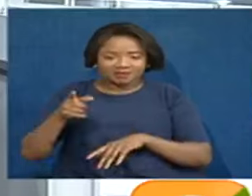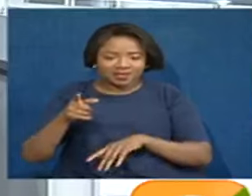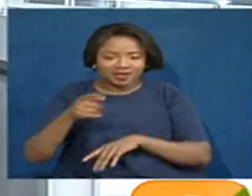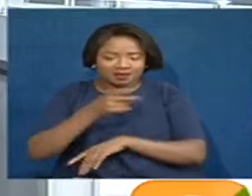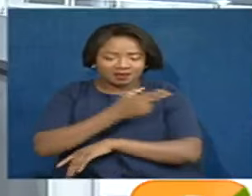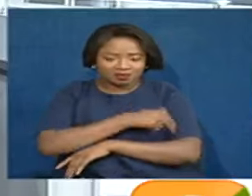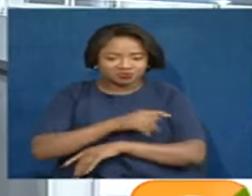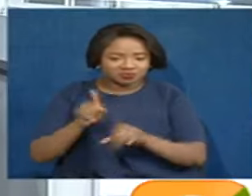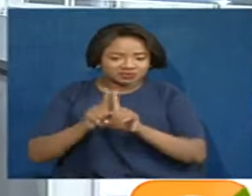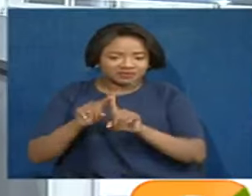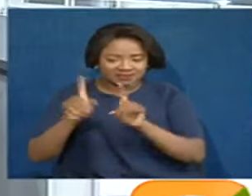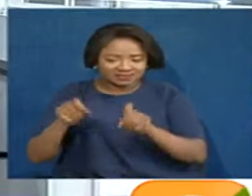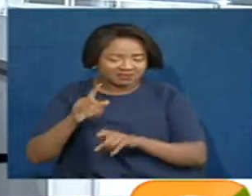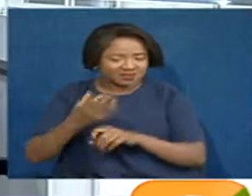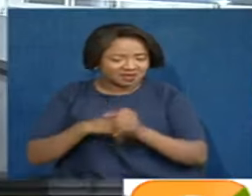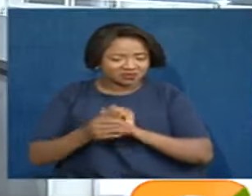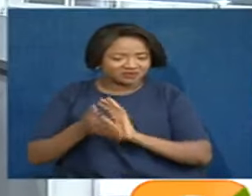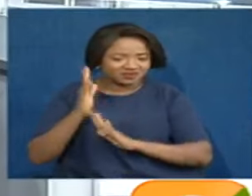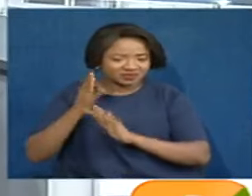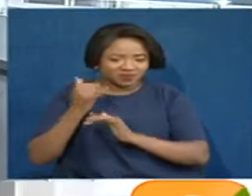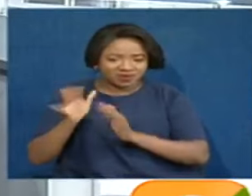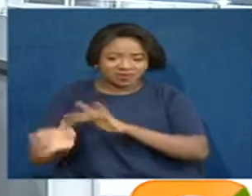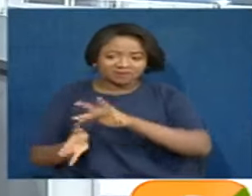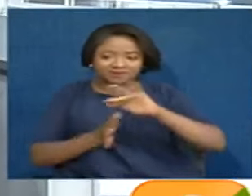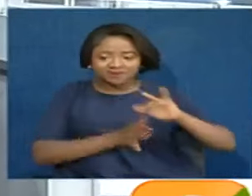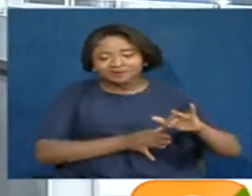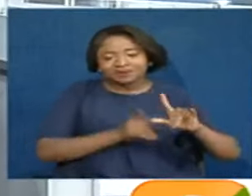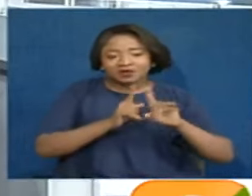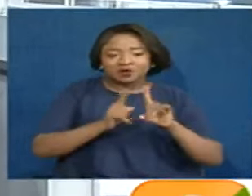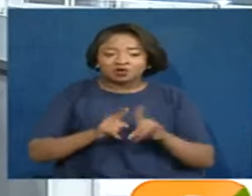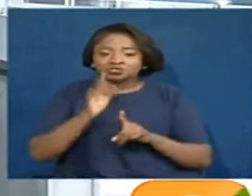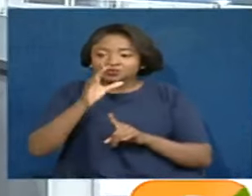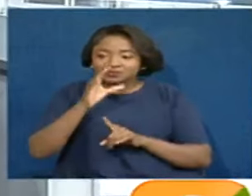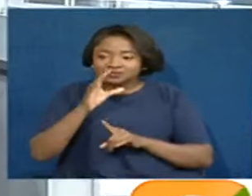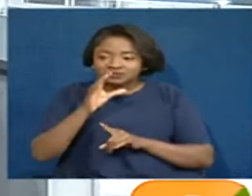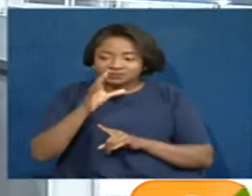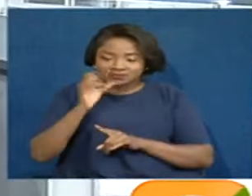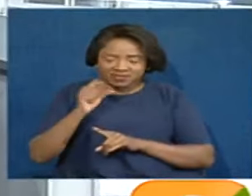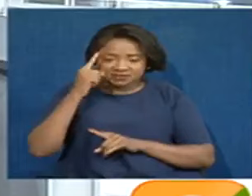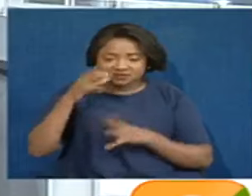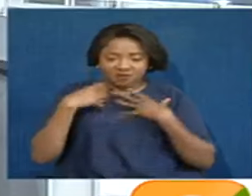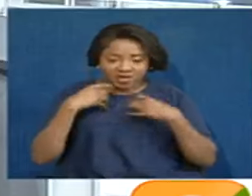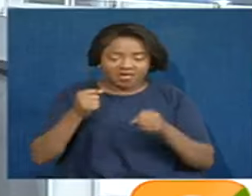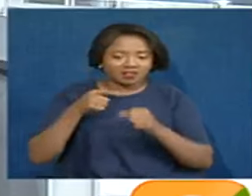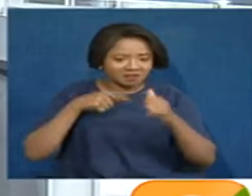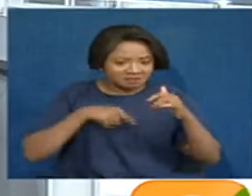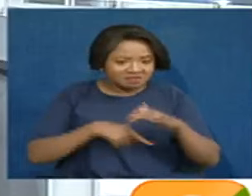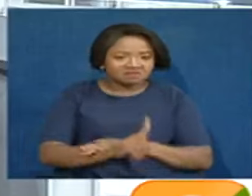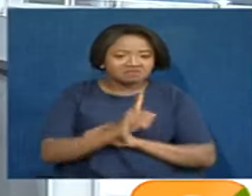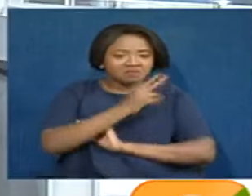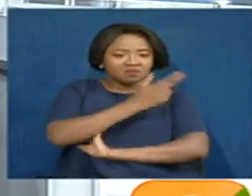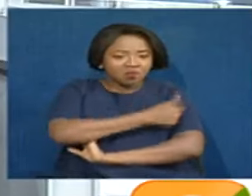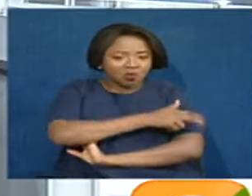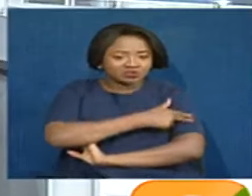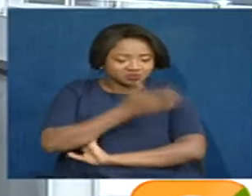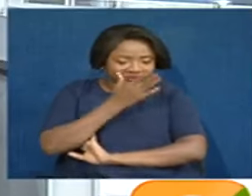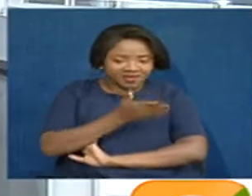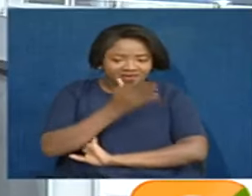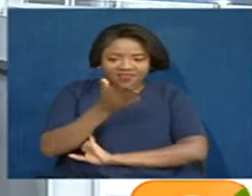Waziri wa afya Deborah Barasa leo alifanya ziara ya ghafla na kukumbana ana kwa ana na changamoto wanazopata wagonjwa wanaotumia bima mpya ya